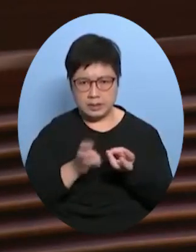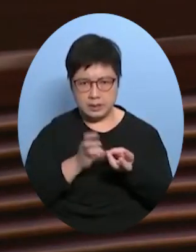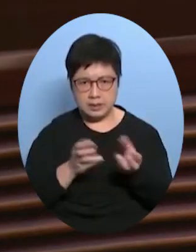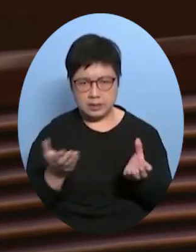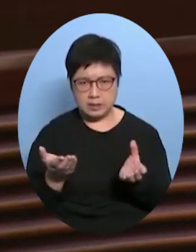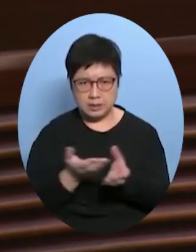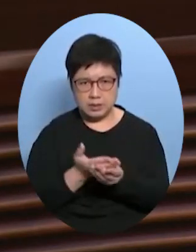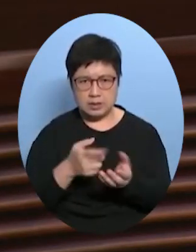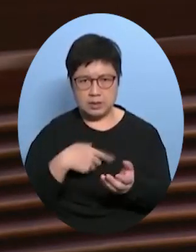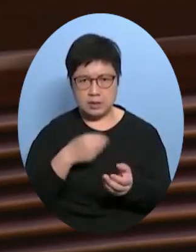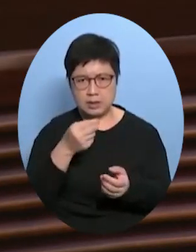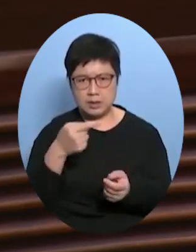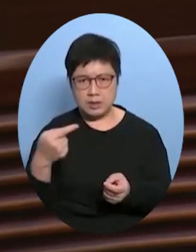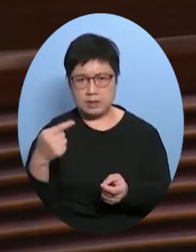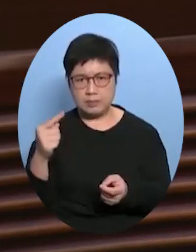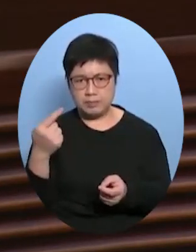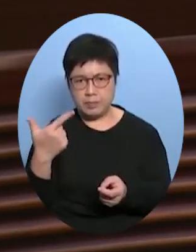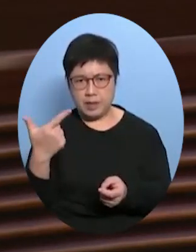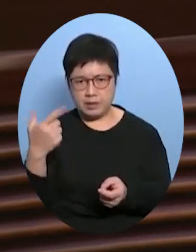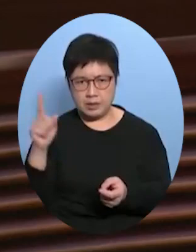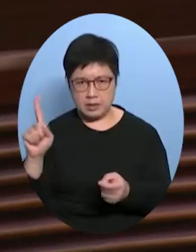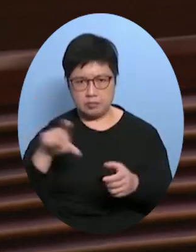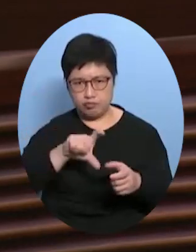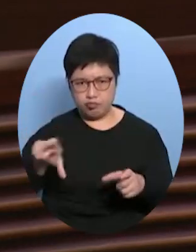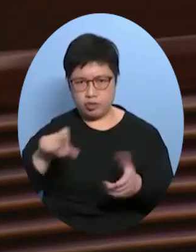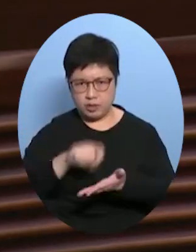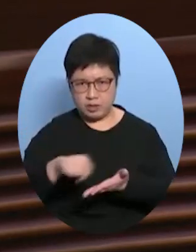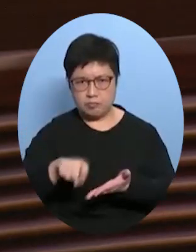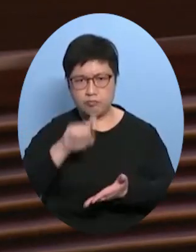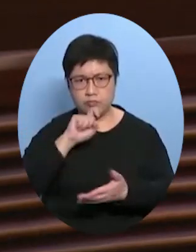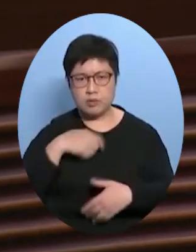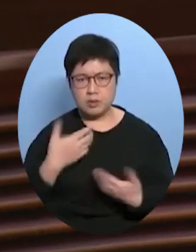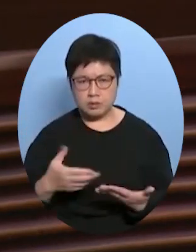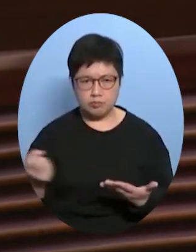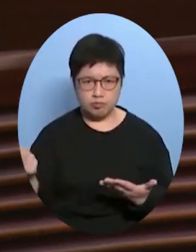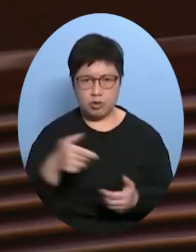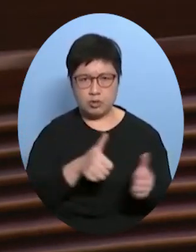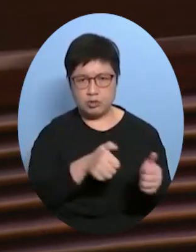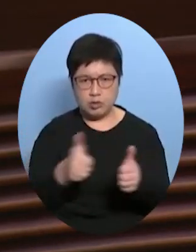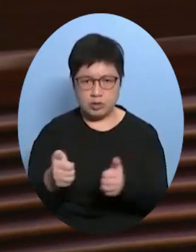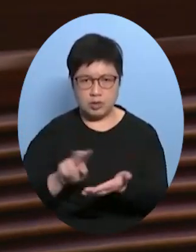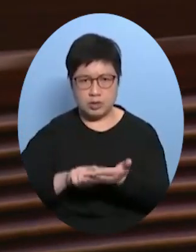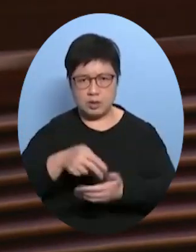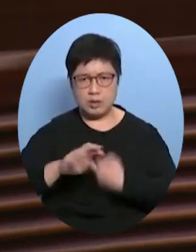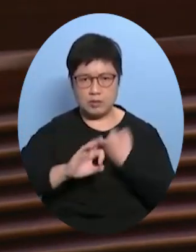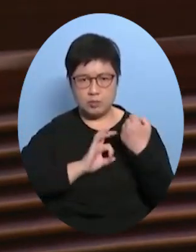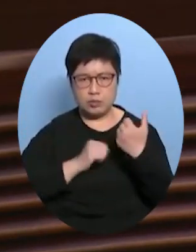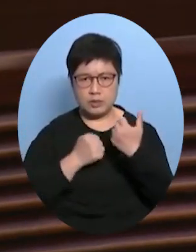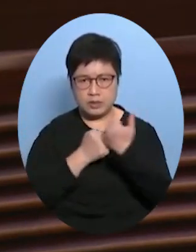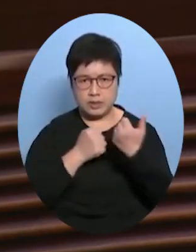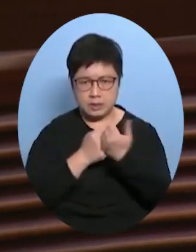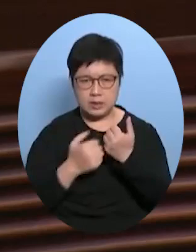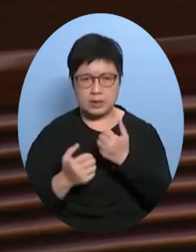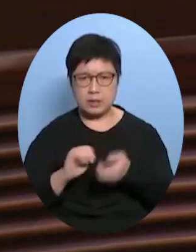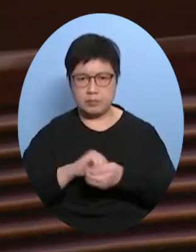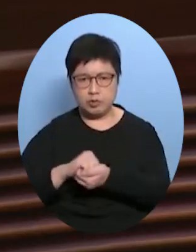的第7至81段詳述。在這裡，我再次感謝立法會的充分支持和配合，在